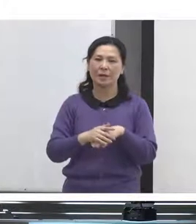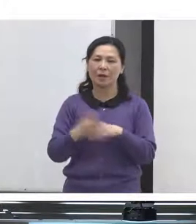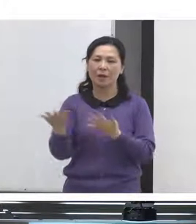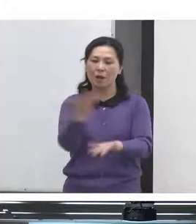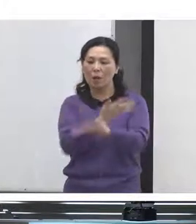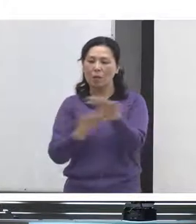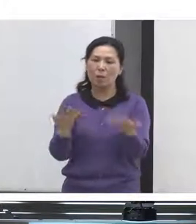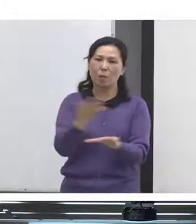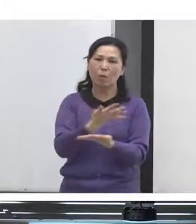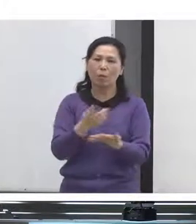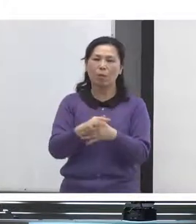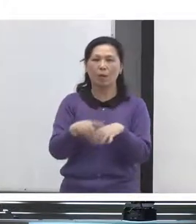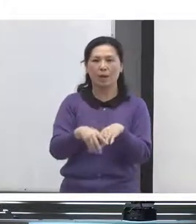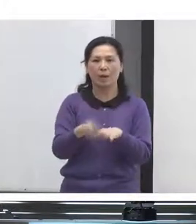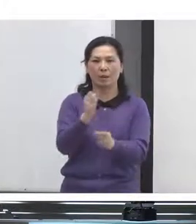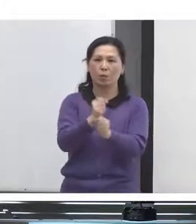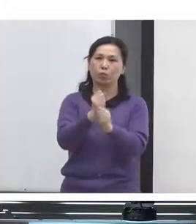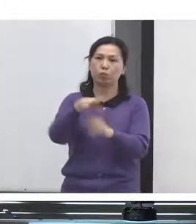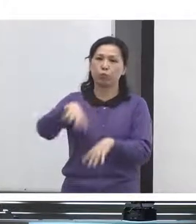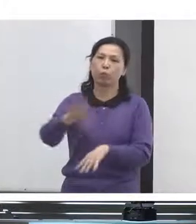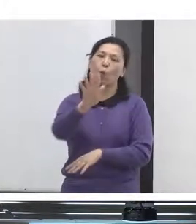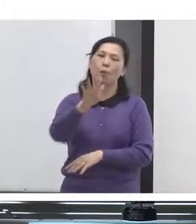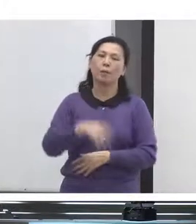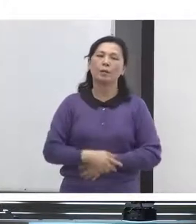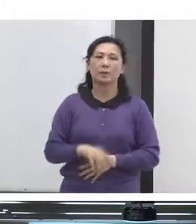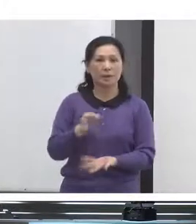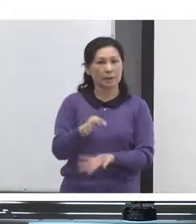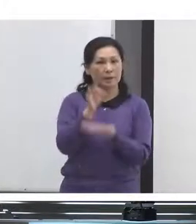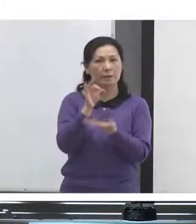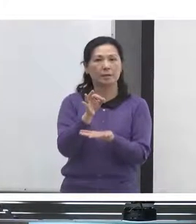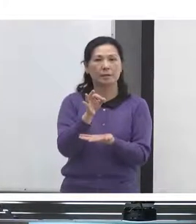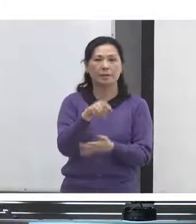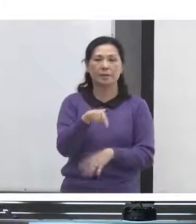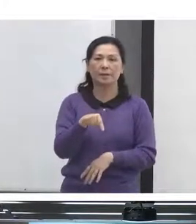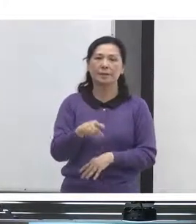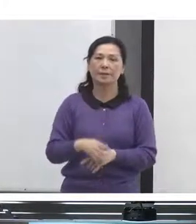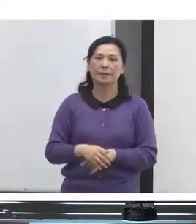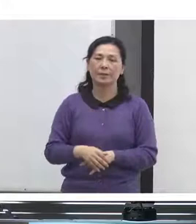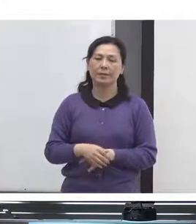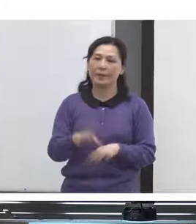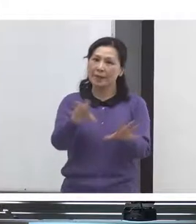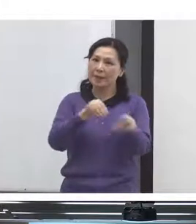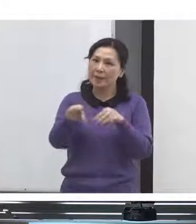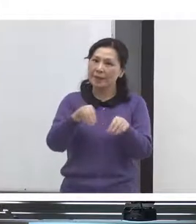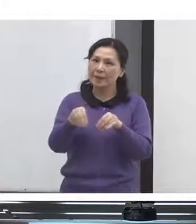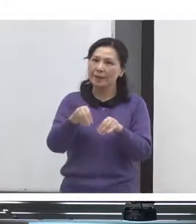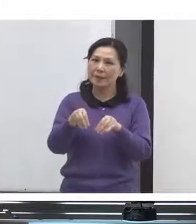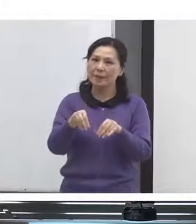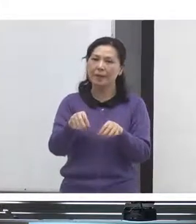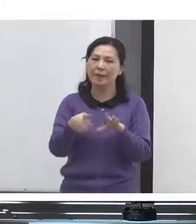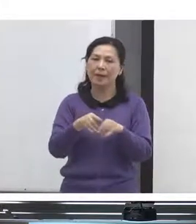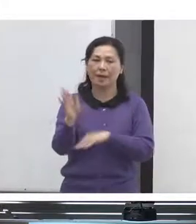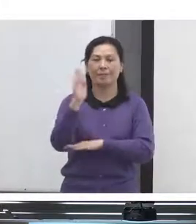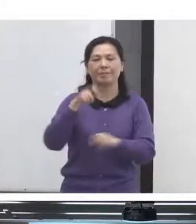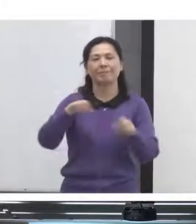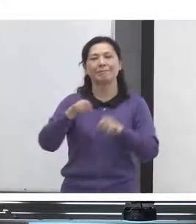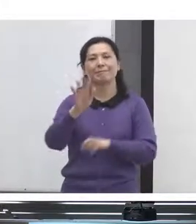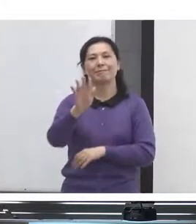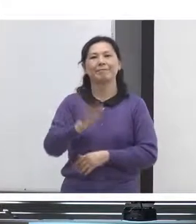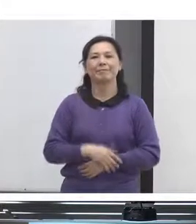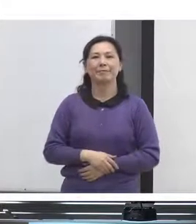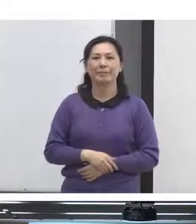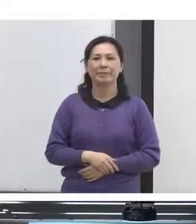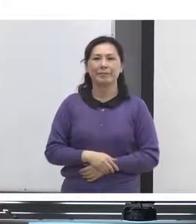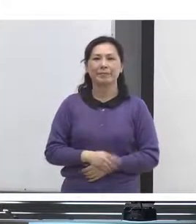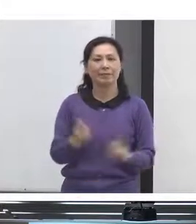性的一个 workshop， 那它会提到就是有关资料的一些政策啦，那就是